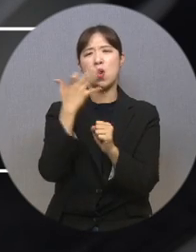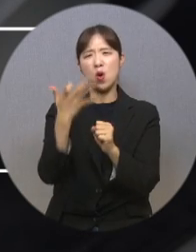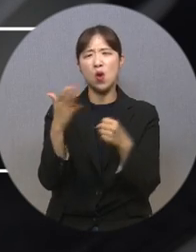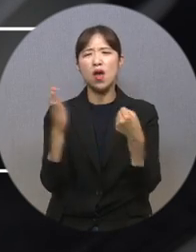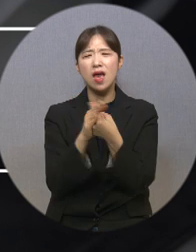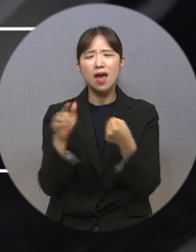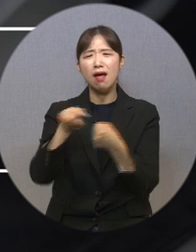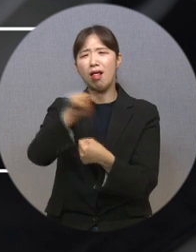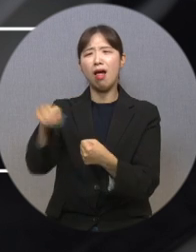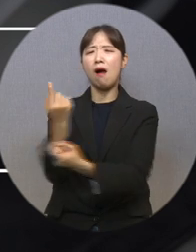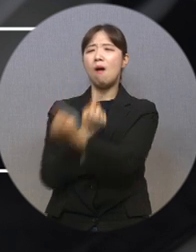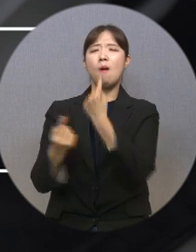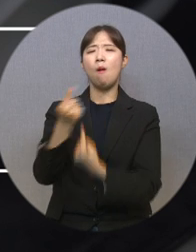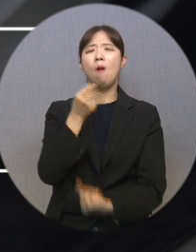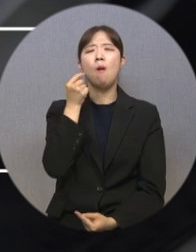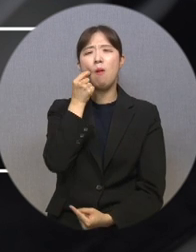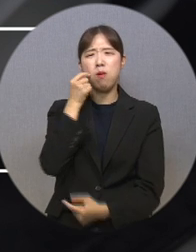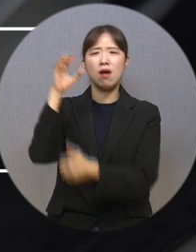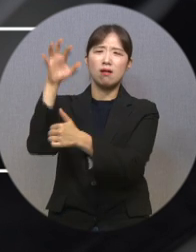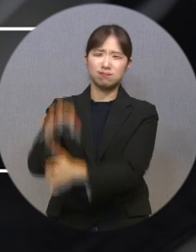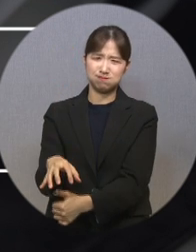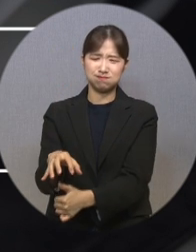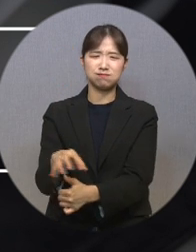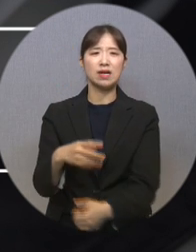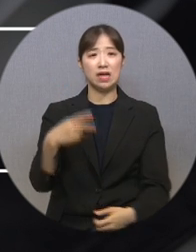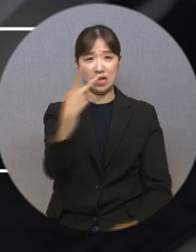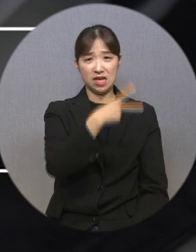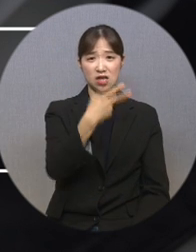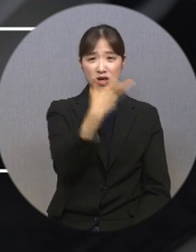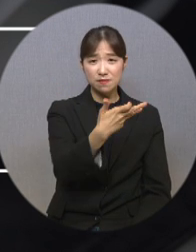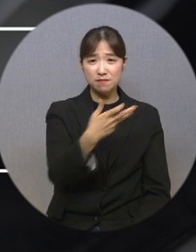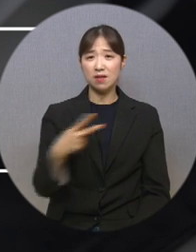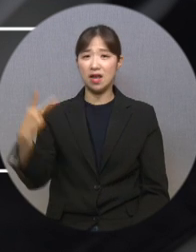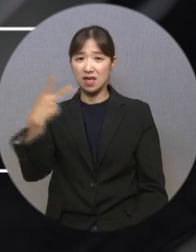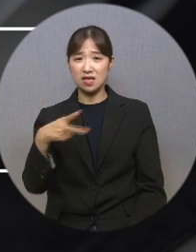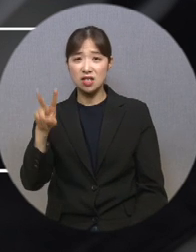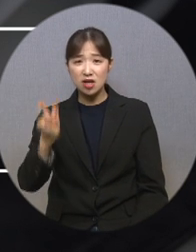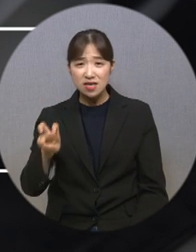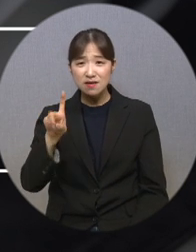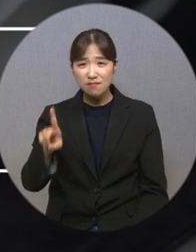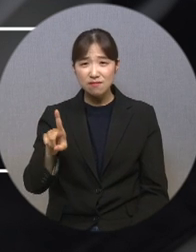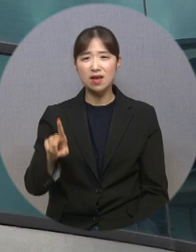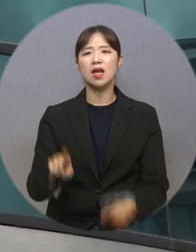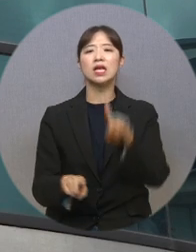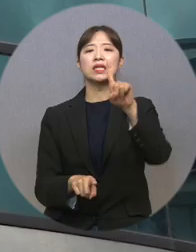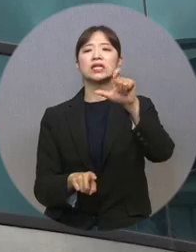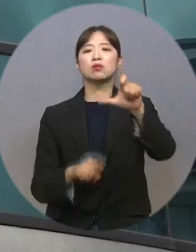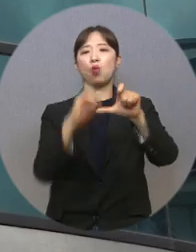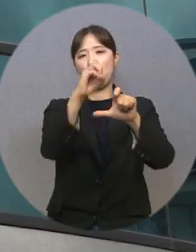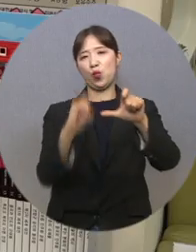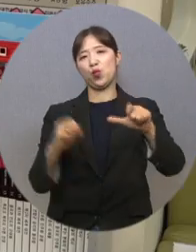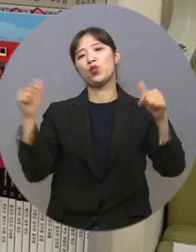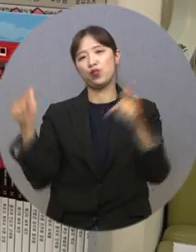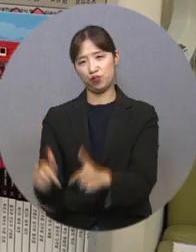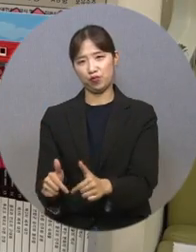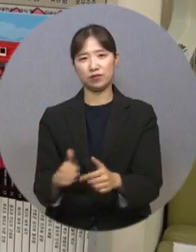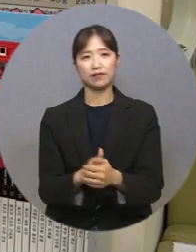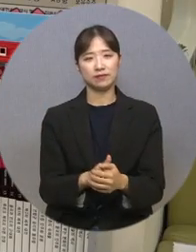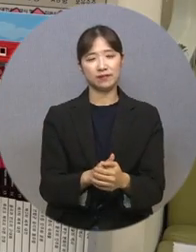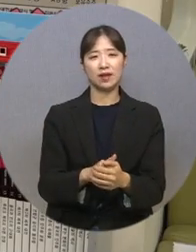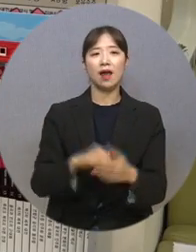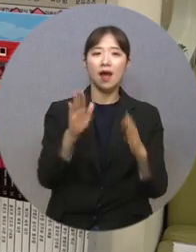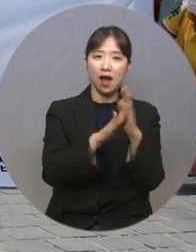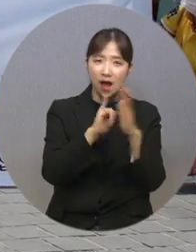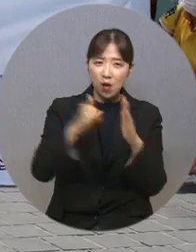행동이 제한되면서 2018년 대비 2021년에는 15% 가까이 줄어든 상황입니다. 강원혈액원에서는 가족과